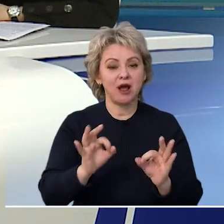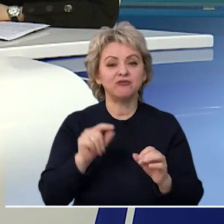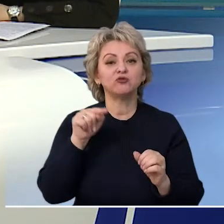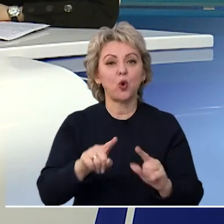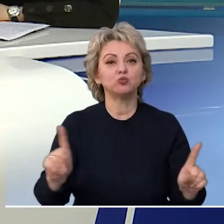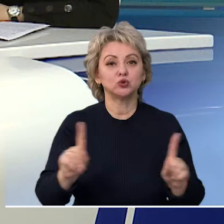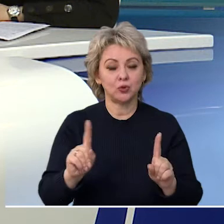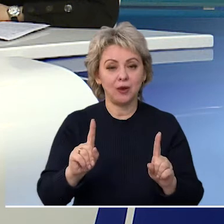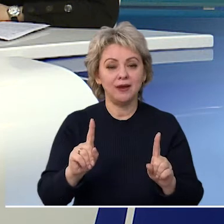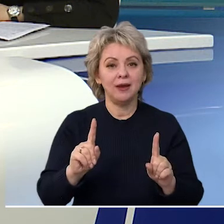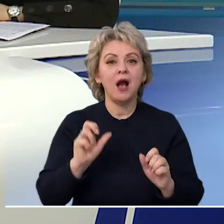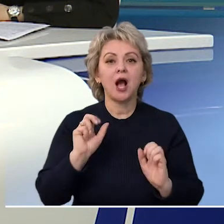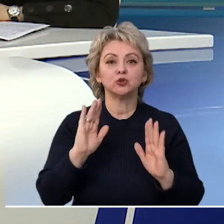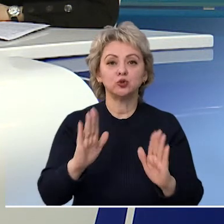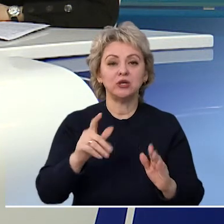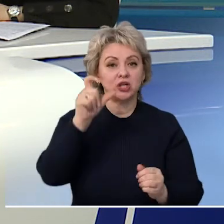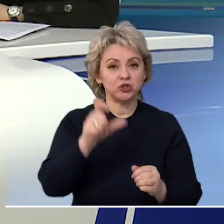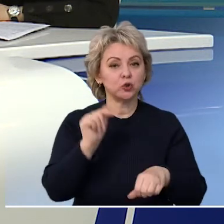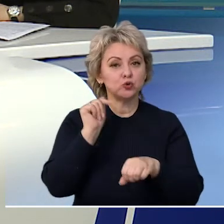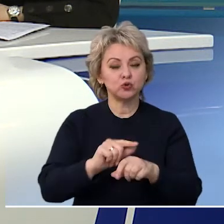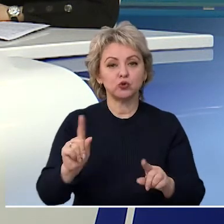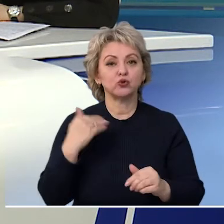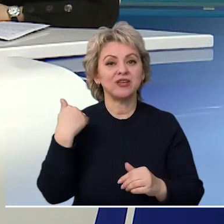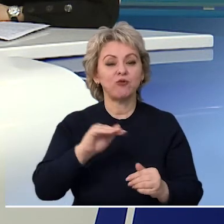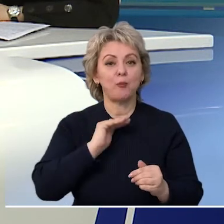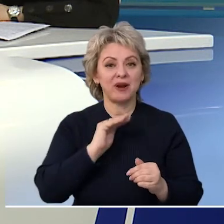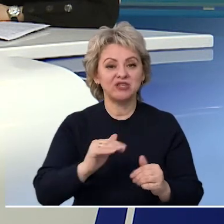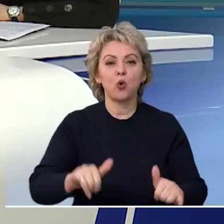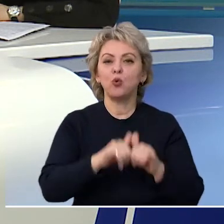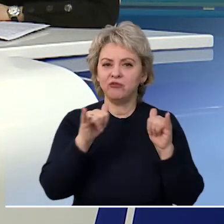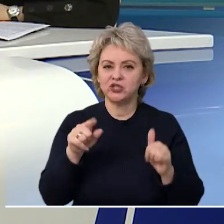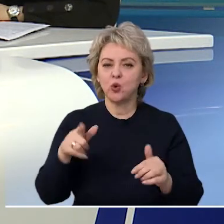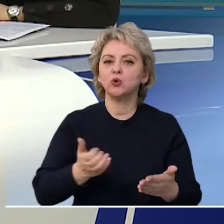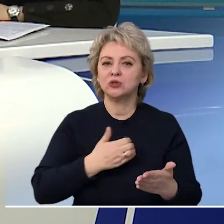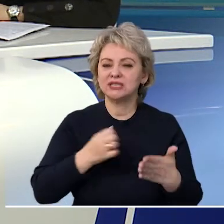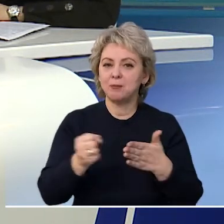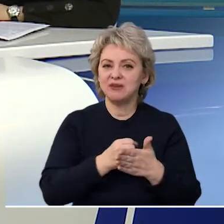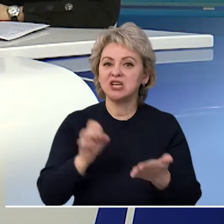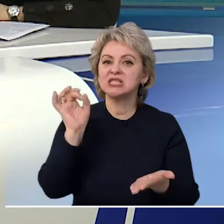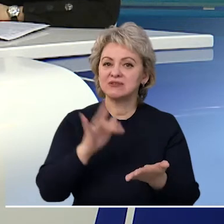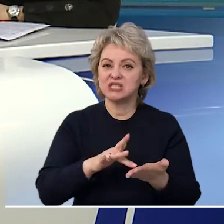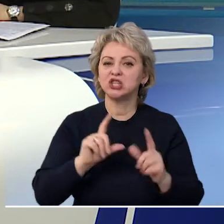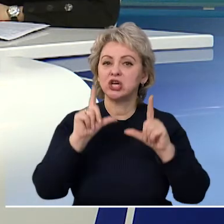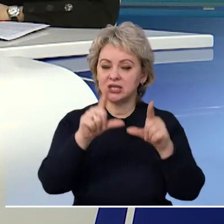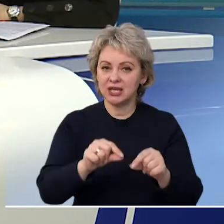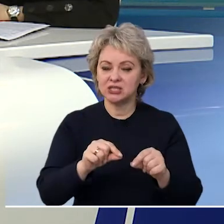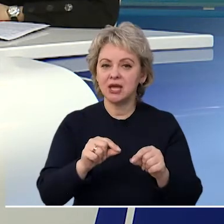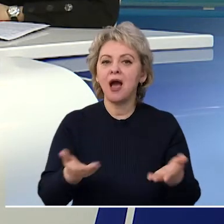абсолютно правы в том, что как только человек чувствует, что его профессионализм вырос, он стремится в центр,